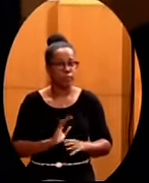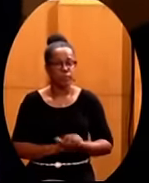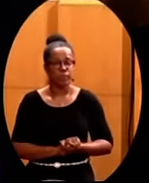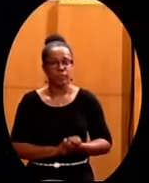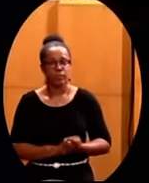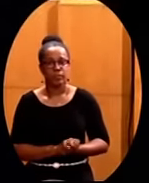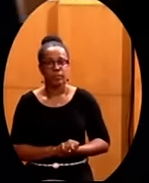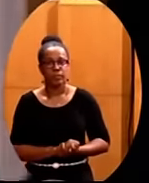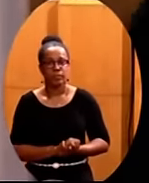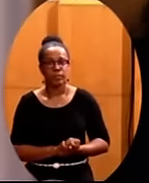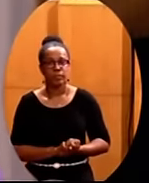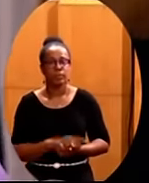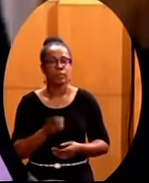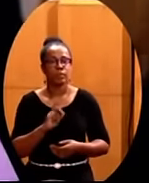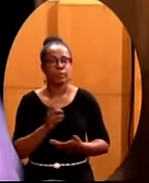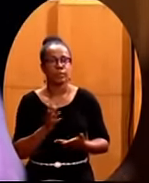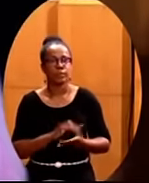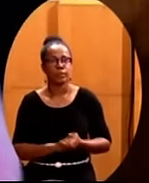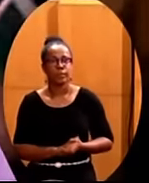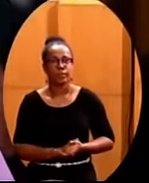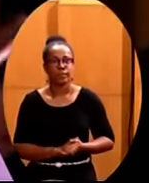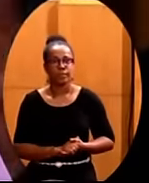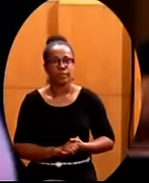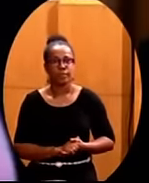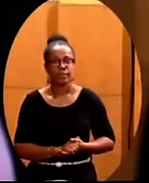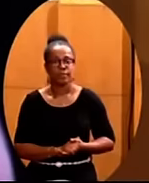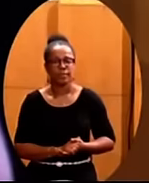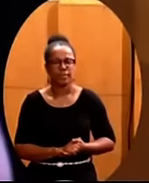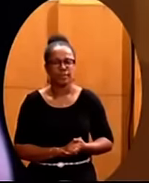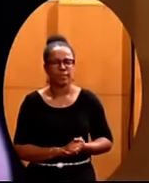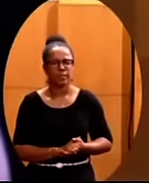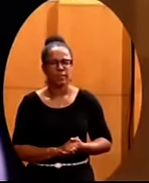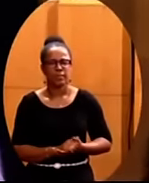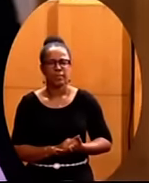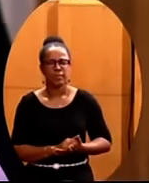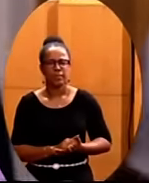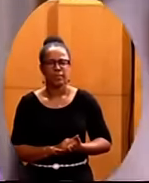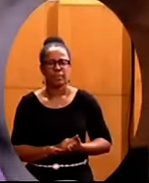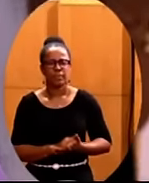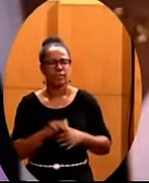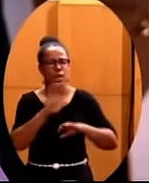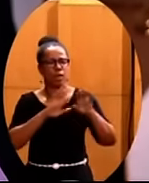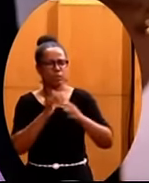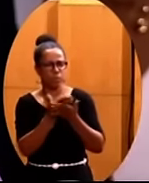aussiend mais non mais il a pas moyen dearranger